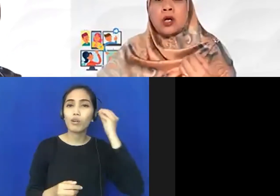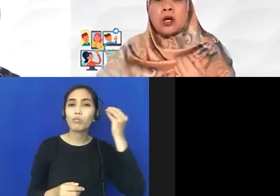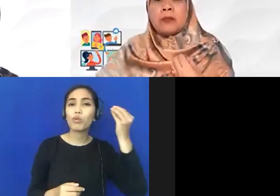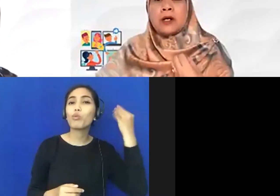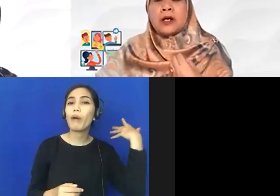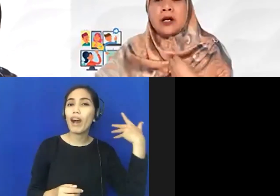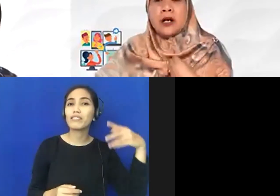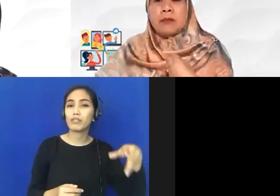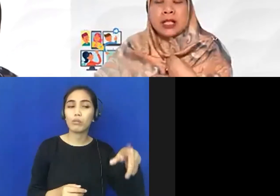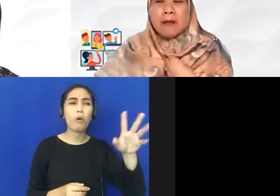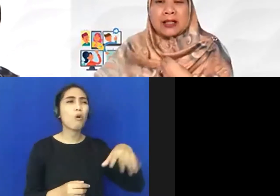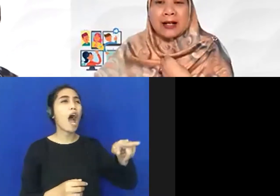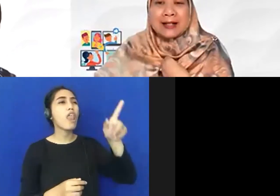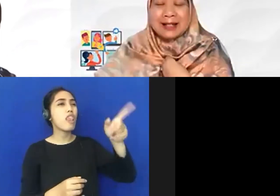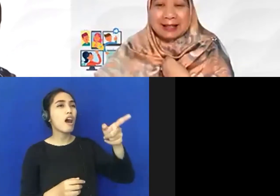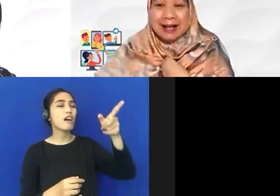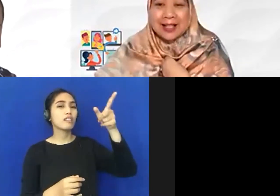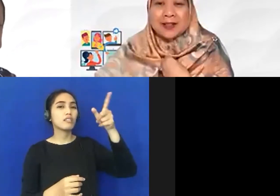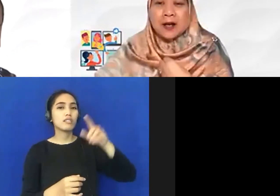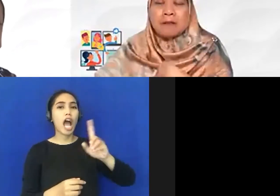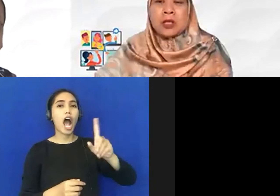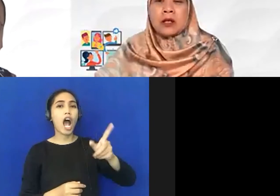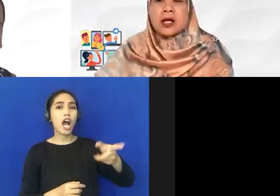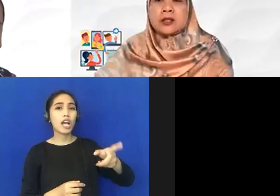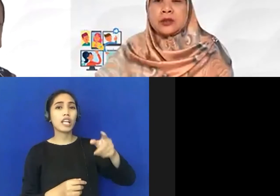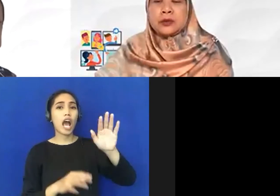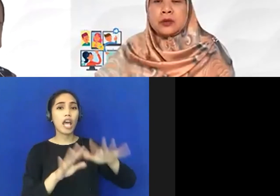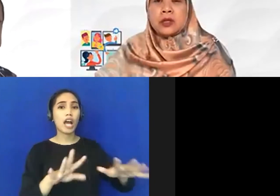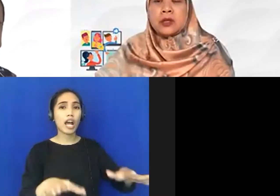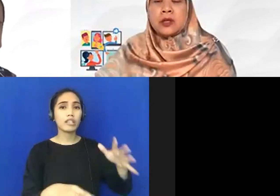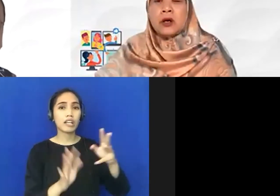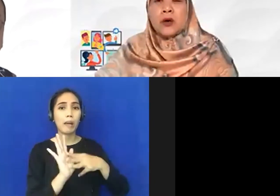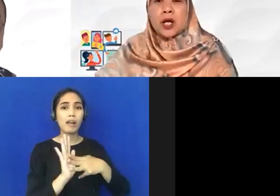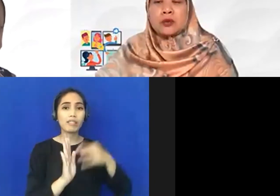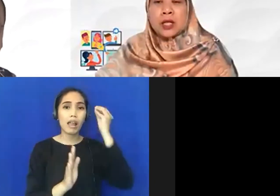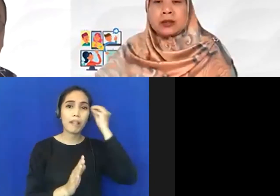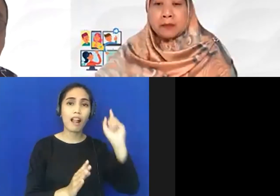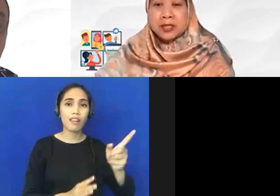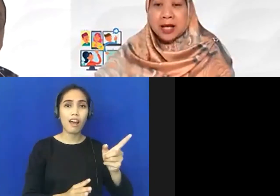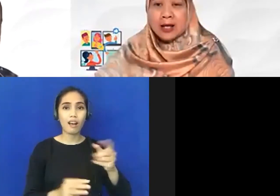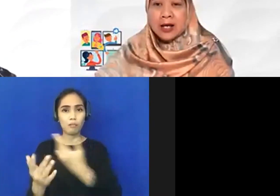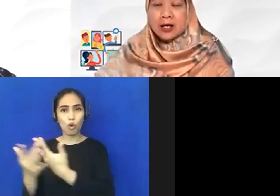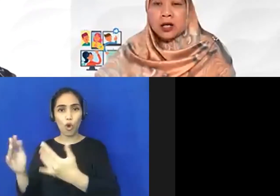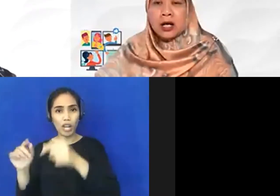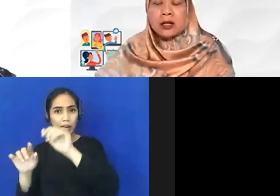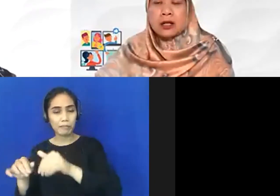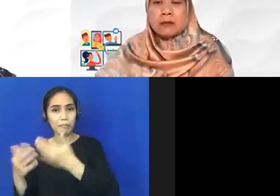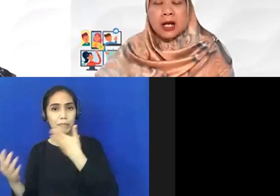untuk menyelamatkan diri kita gitu ya. Nah, tentu orang tua tetap bisa